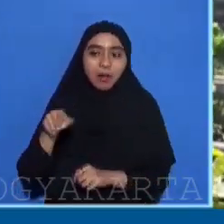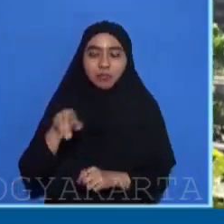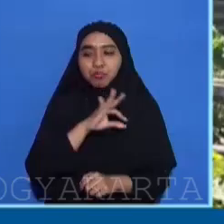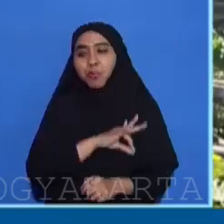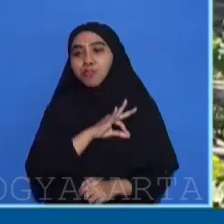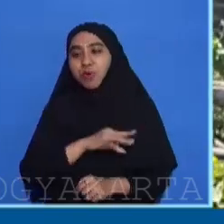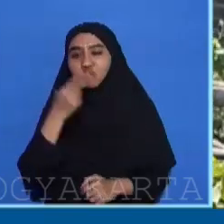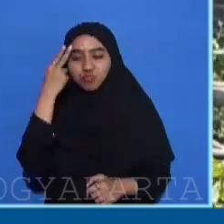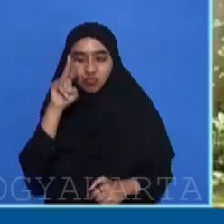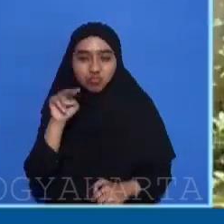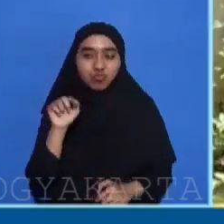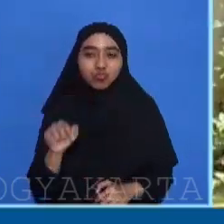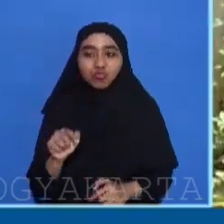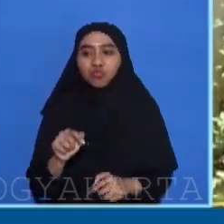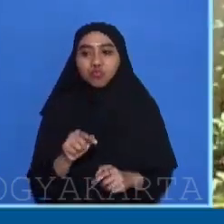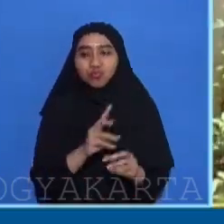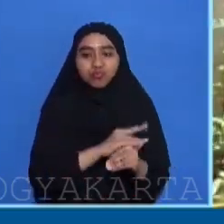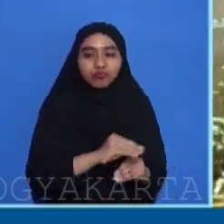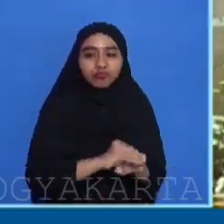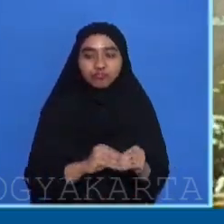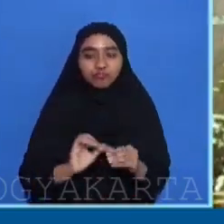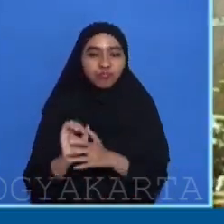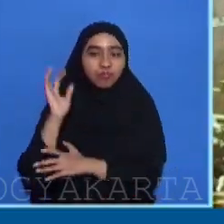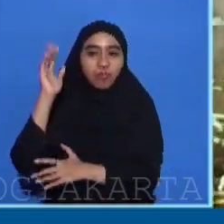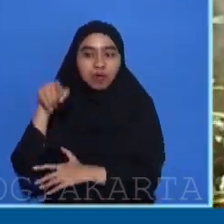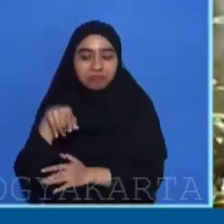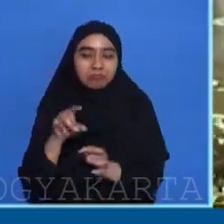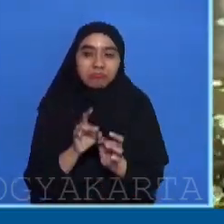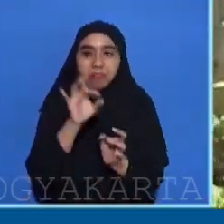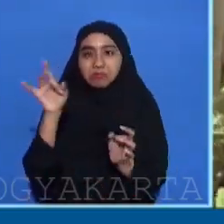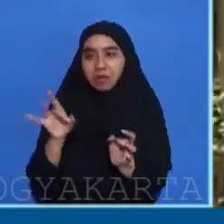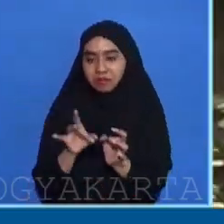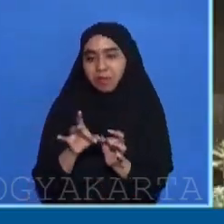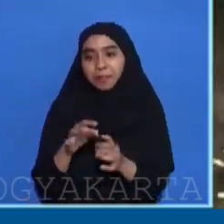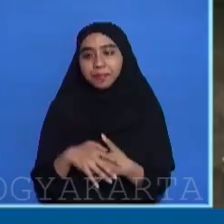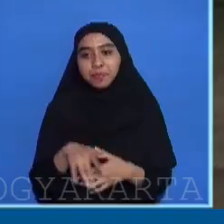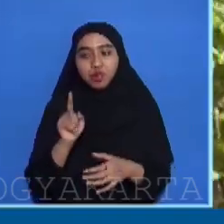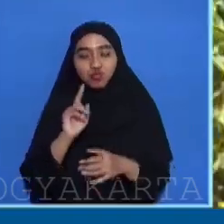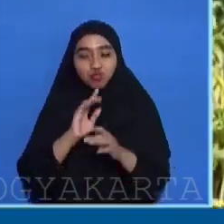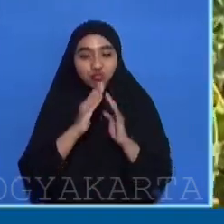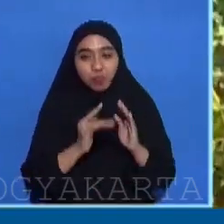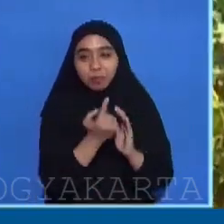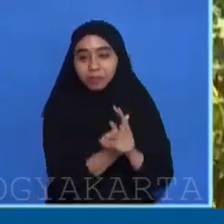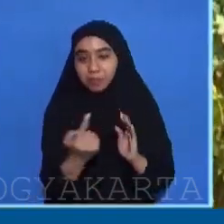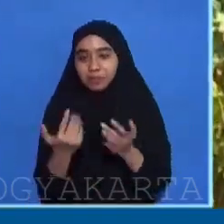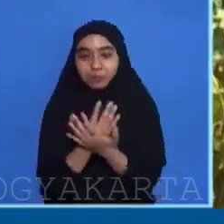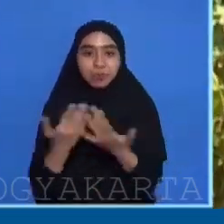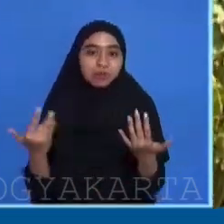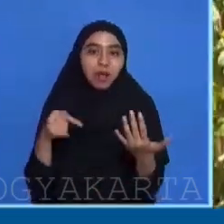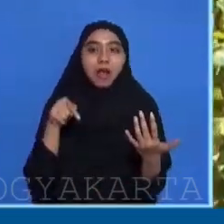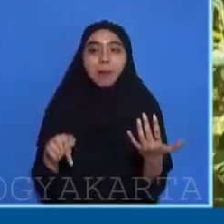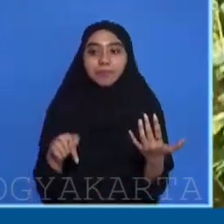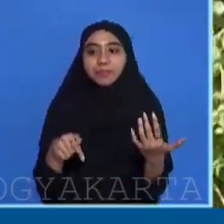upangataken kangge nindakaken maneka werni olah tetanen. Sawetawis ing griyanipun piyambak, para wargane KWT menika ugi